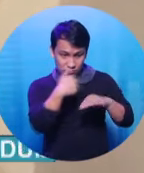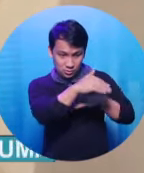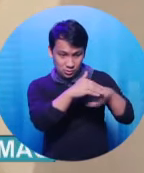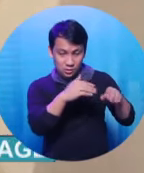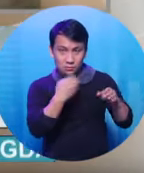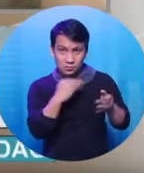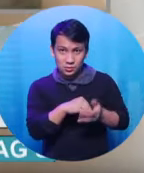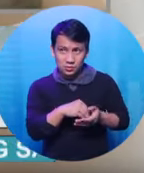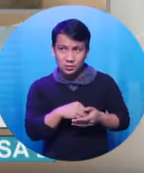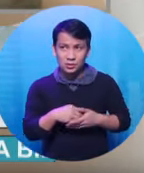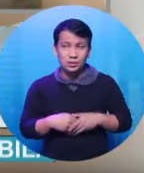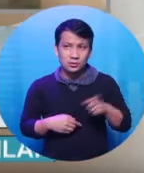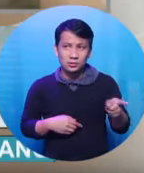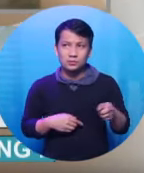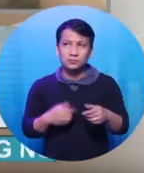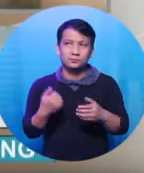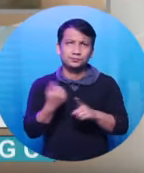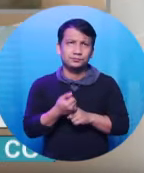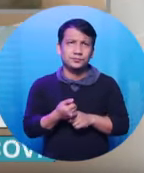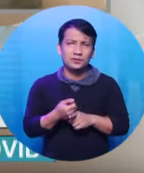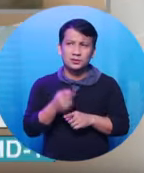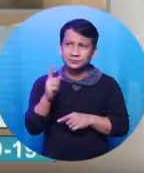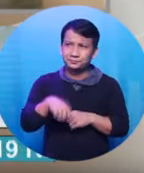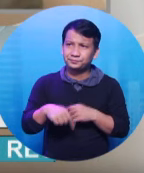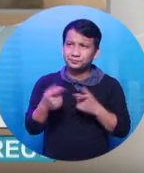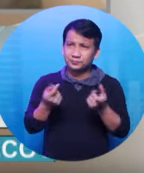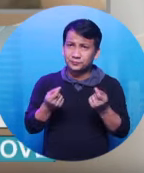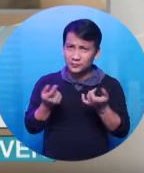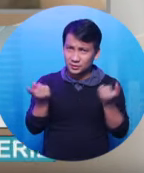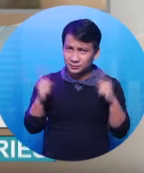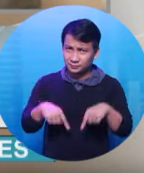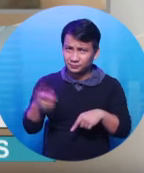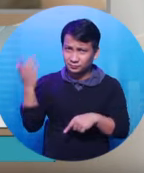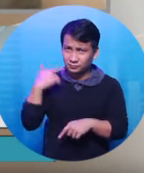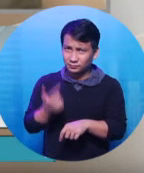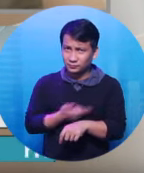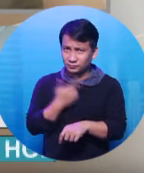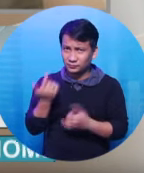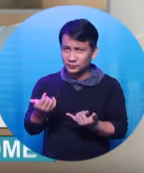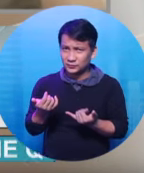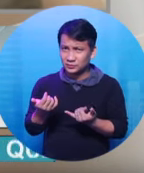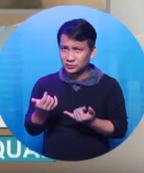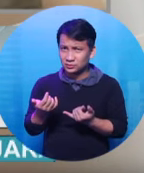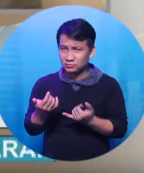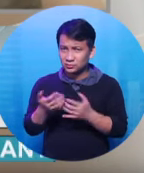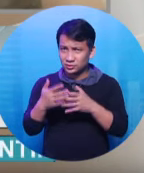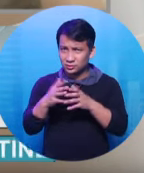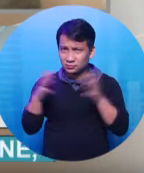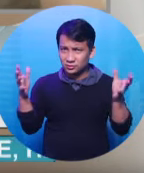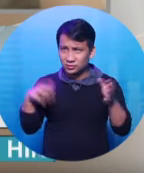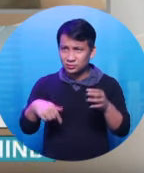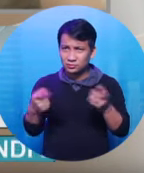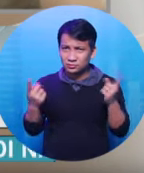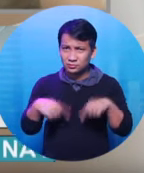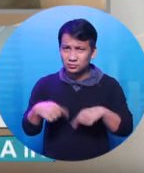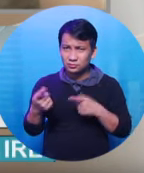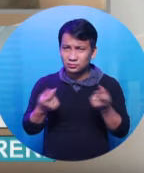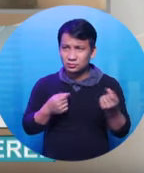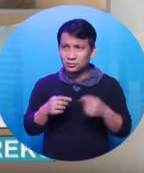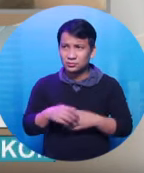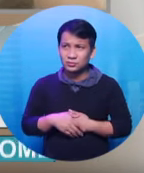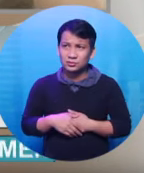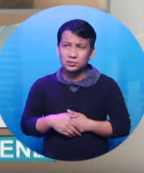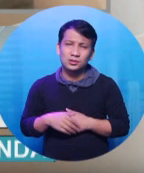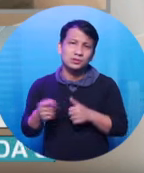Okay. Matagal na ho ba nangyari ito at ngayon yun lang ho kayo naging malala yung ginawa niya sa inyo? Hindi